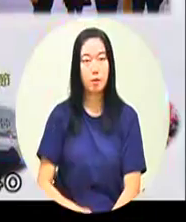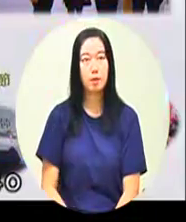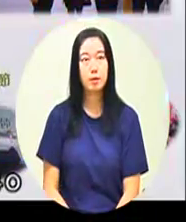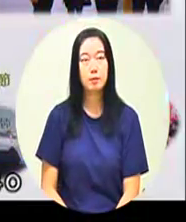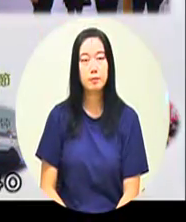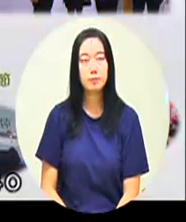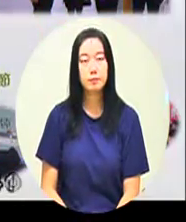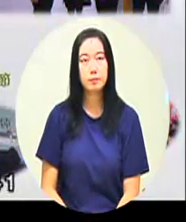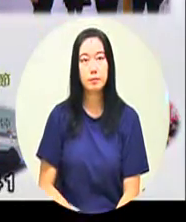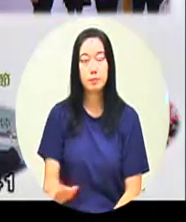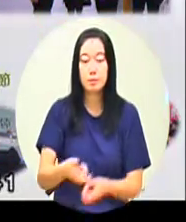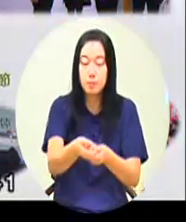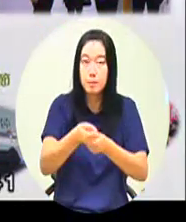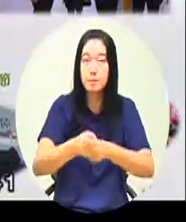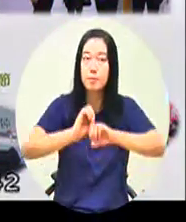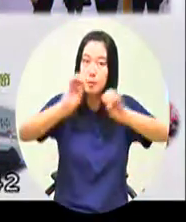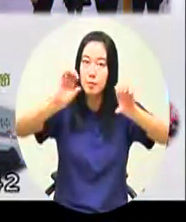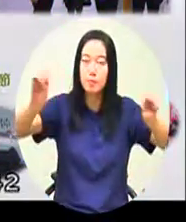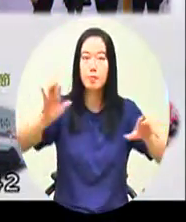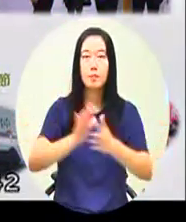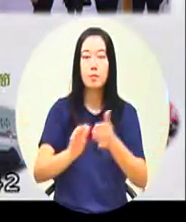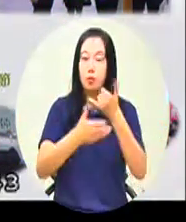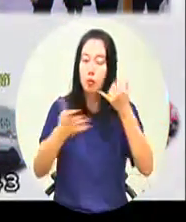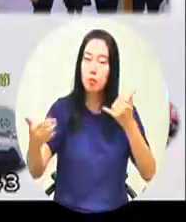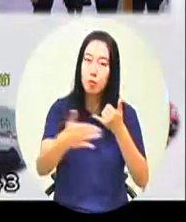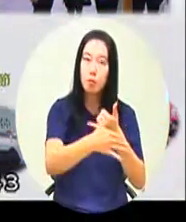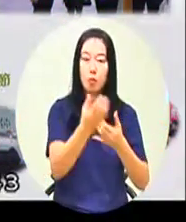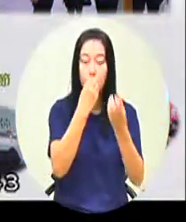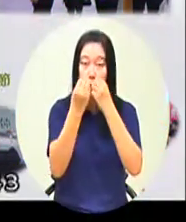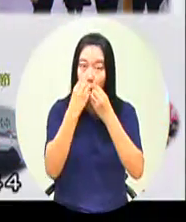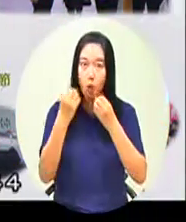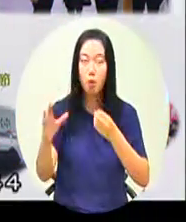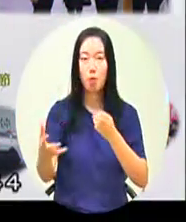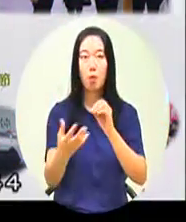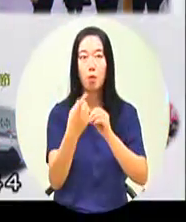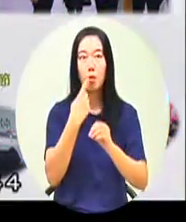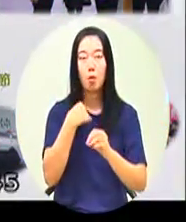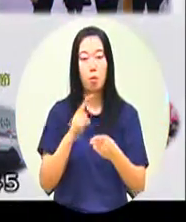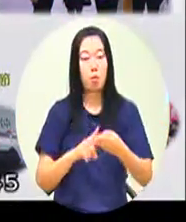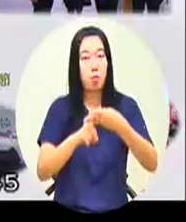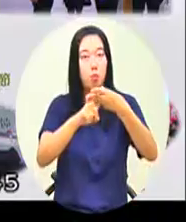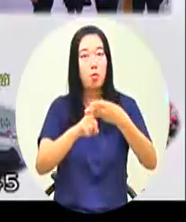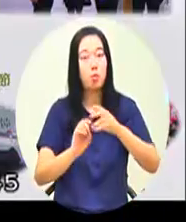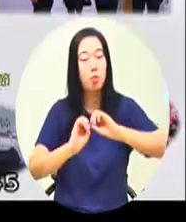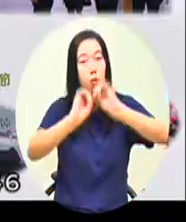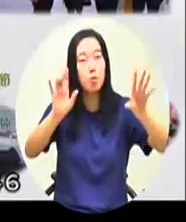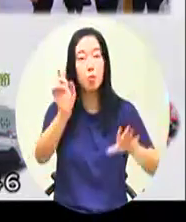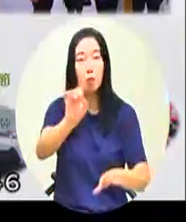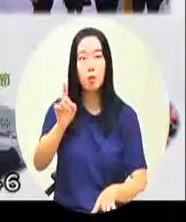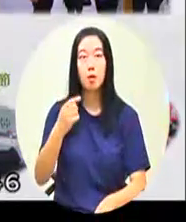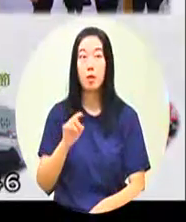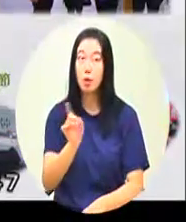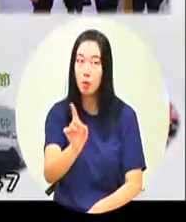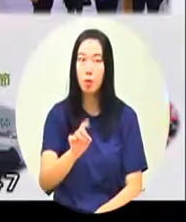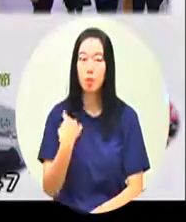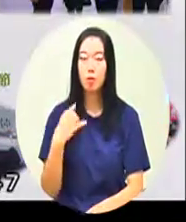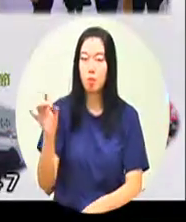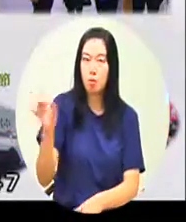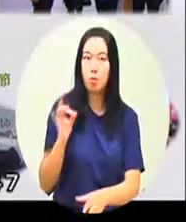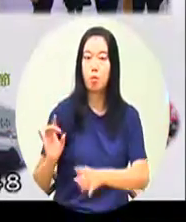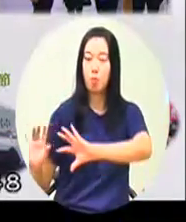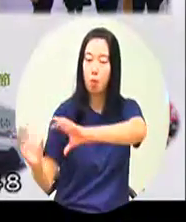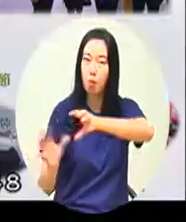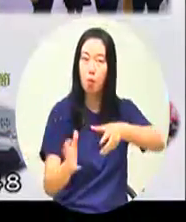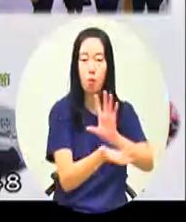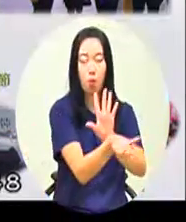其次，在行销高雄海味品牌的部分，那我们持续主打高雄海味这样的一个品牌，然后透过国际展